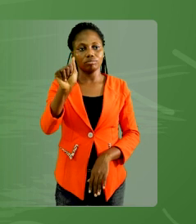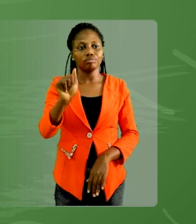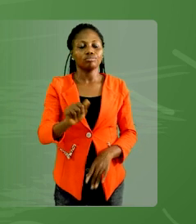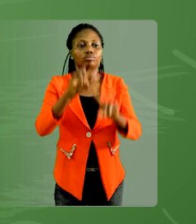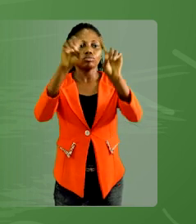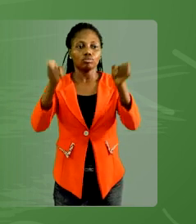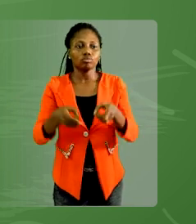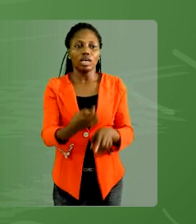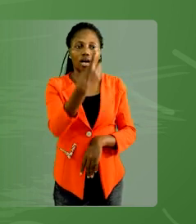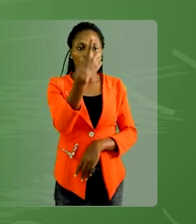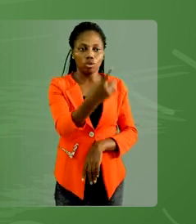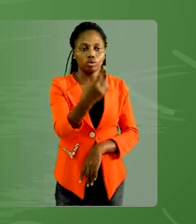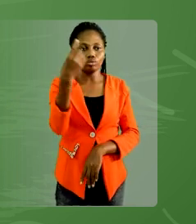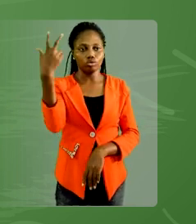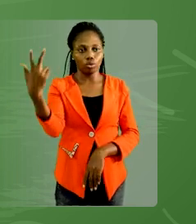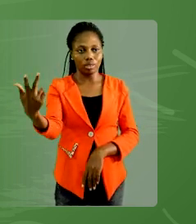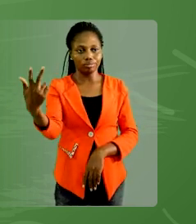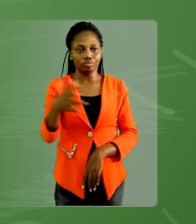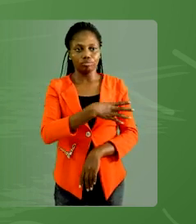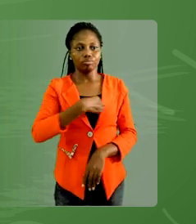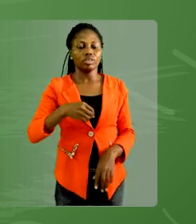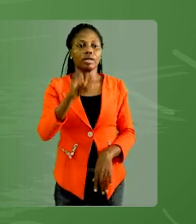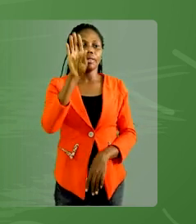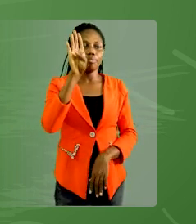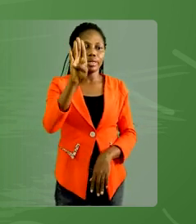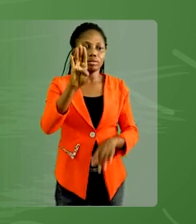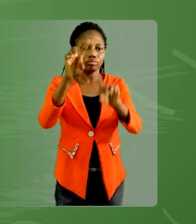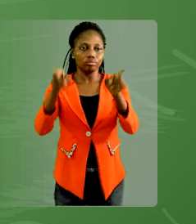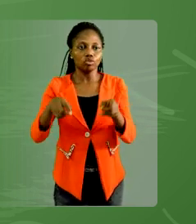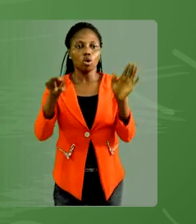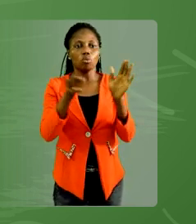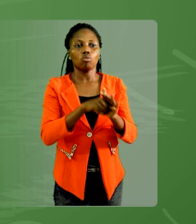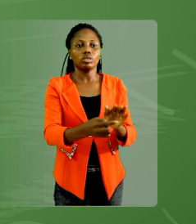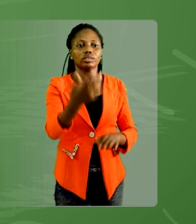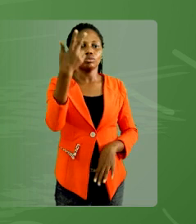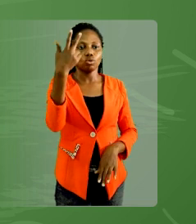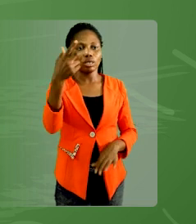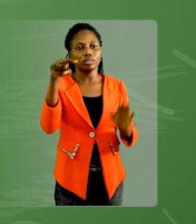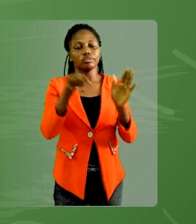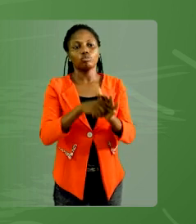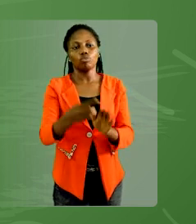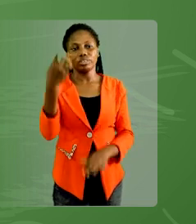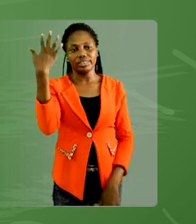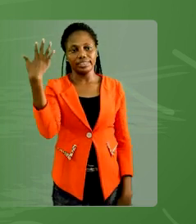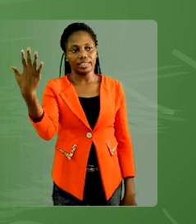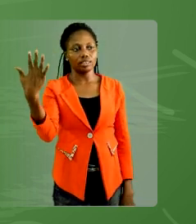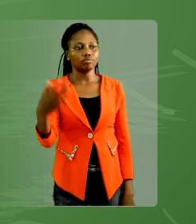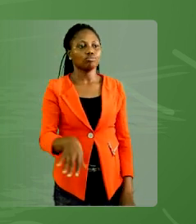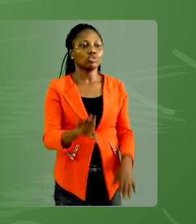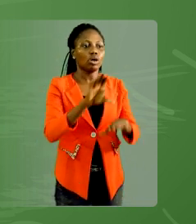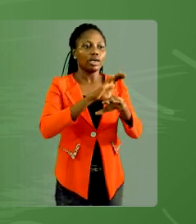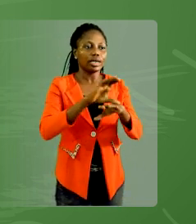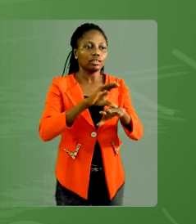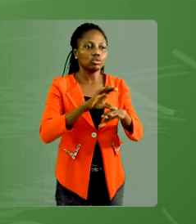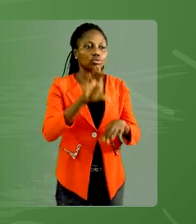de coordonnées 1, 3 et B de coordonnées moins 3, moins 5. Calcule